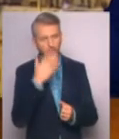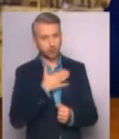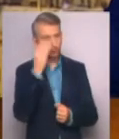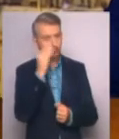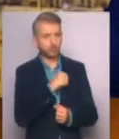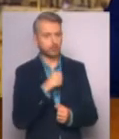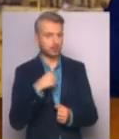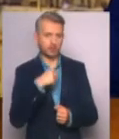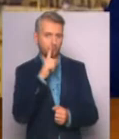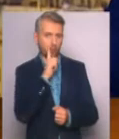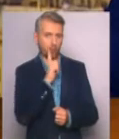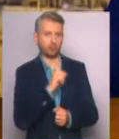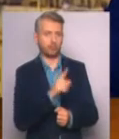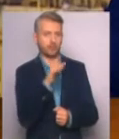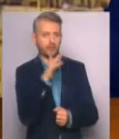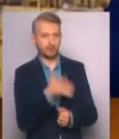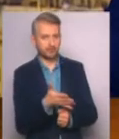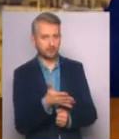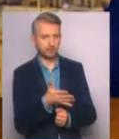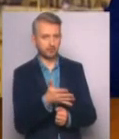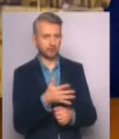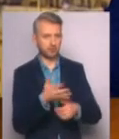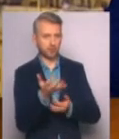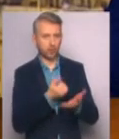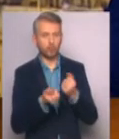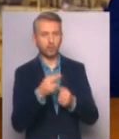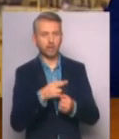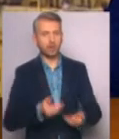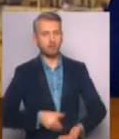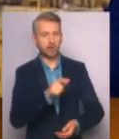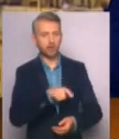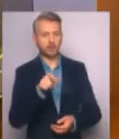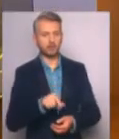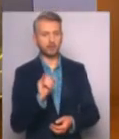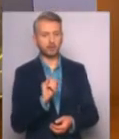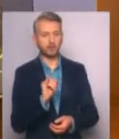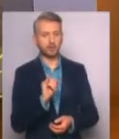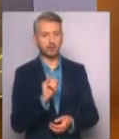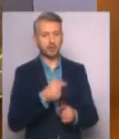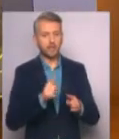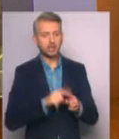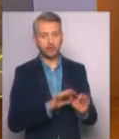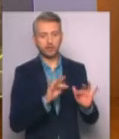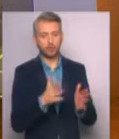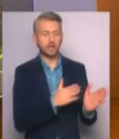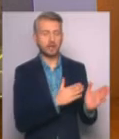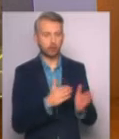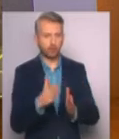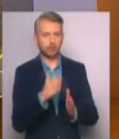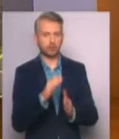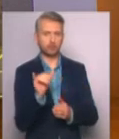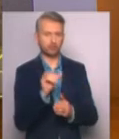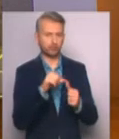найбільш вигідна, скажімо так, години прийому для мешканців. І, по суті, це відбувається регулярно кожної